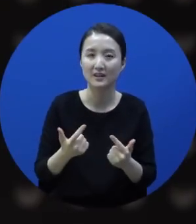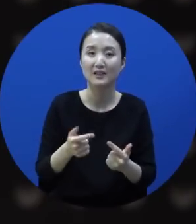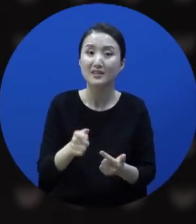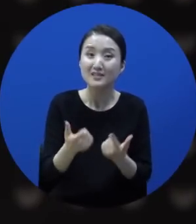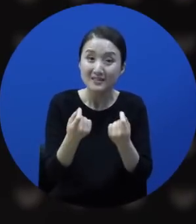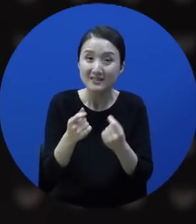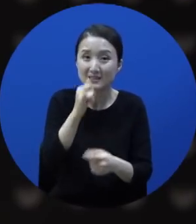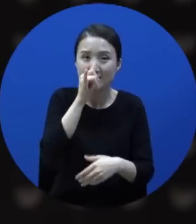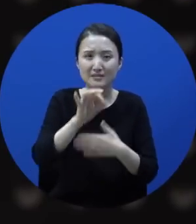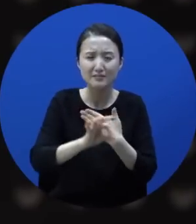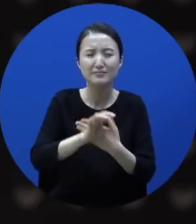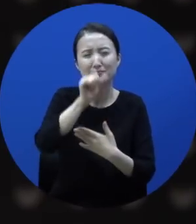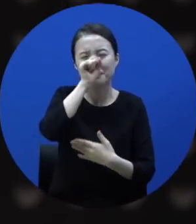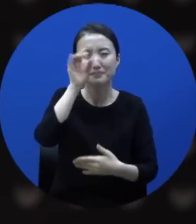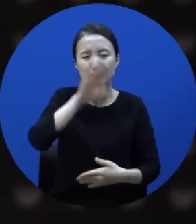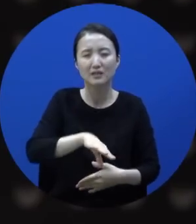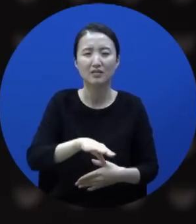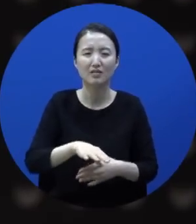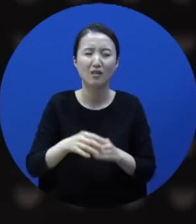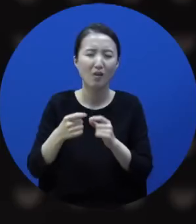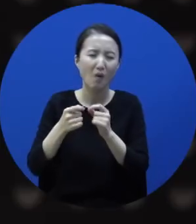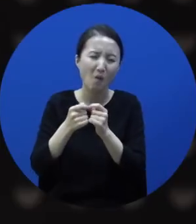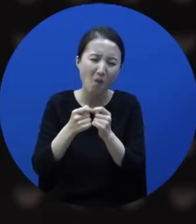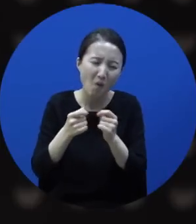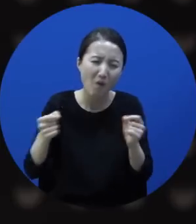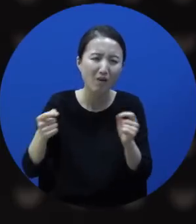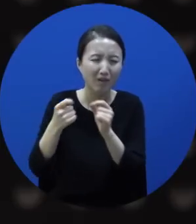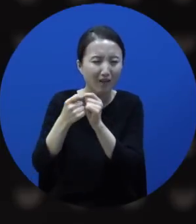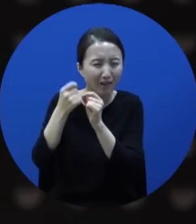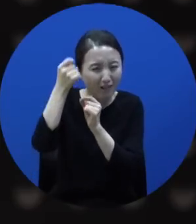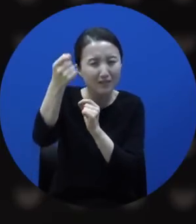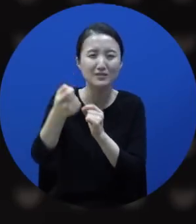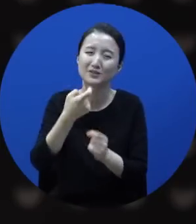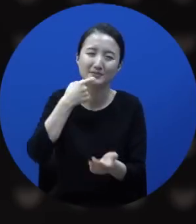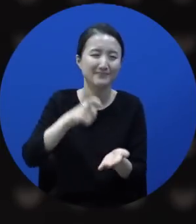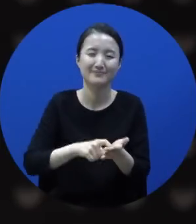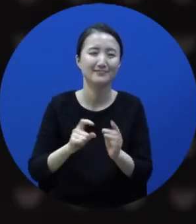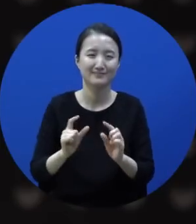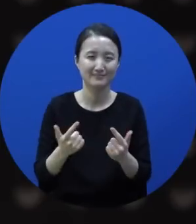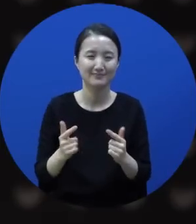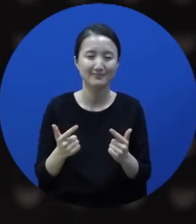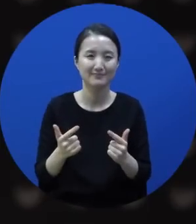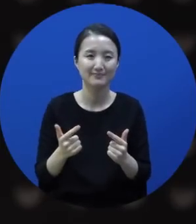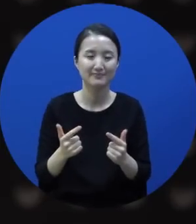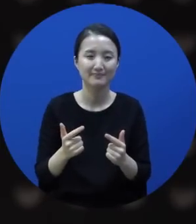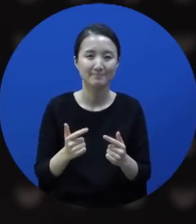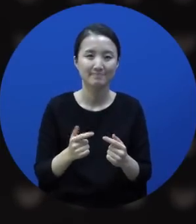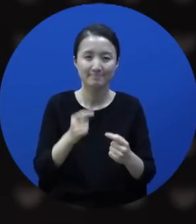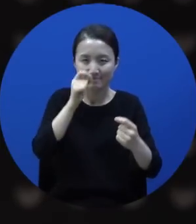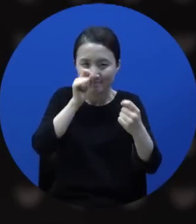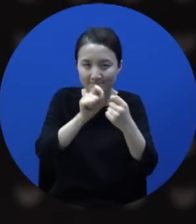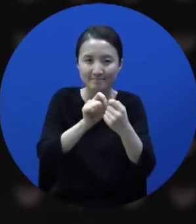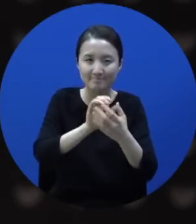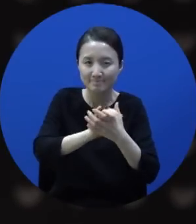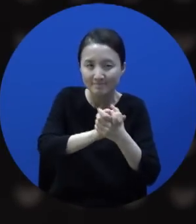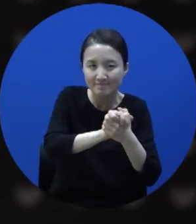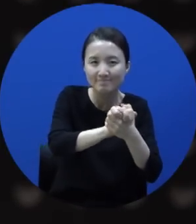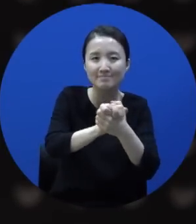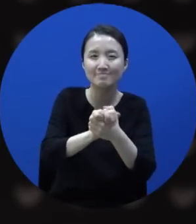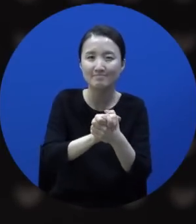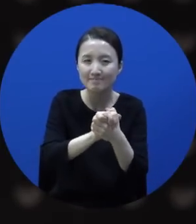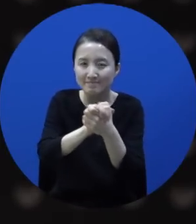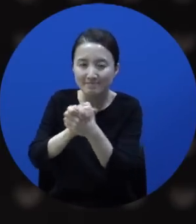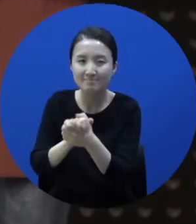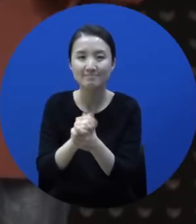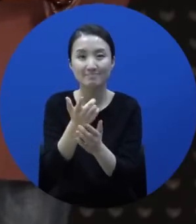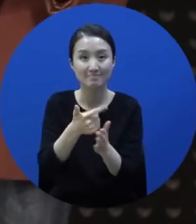즐거웠다면 너무나 감사하지만 그 즐거운 모임들이 지속할 수는 없어요. 그래서 저는 관계 맺는 것을 꾸준히 지속하기